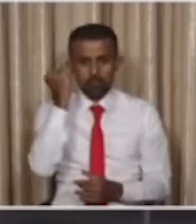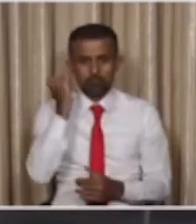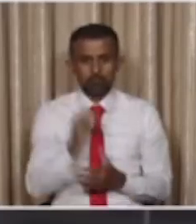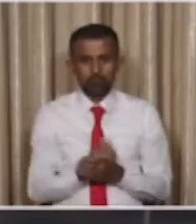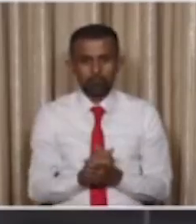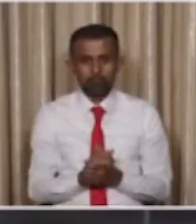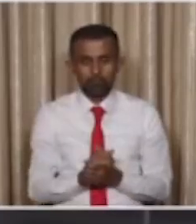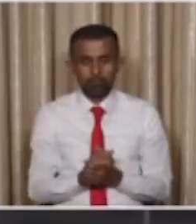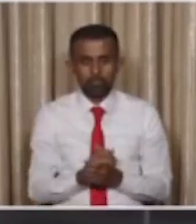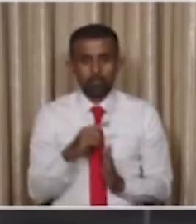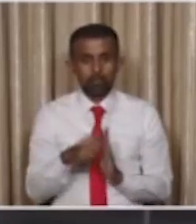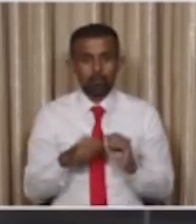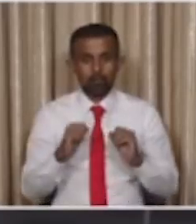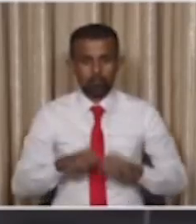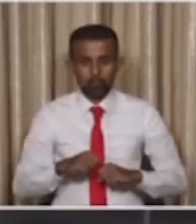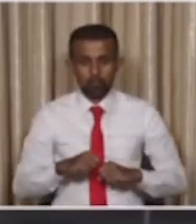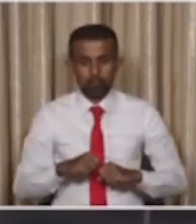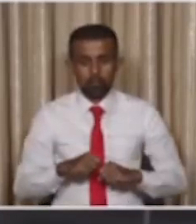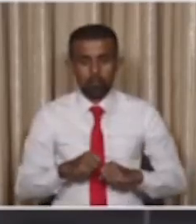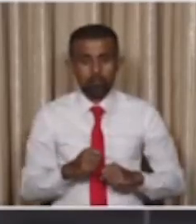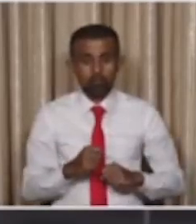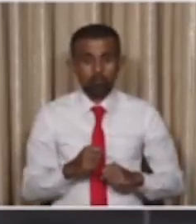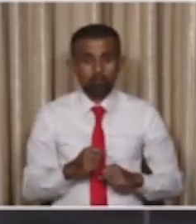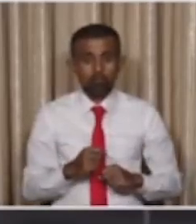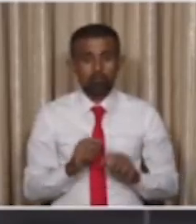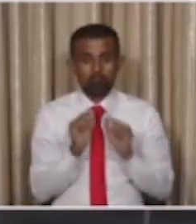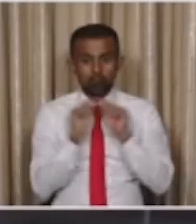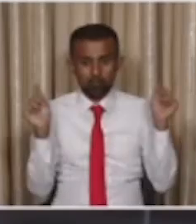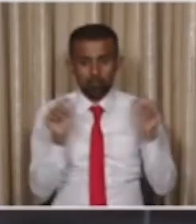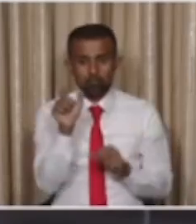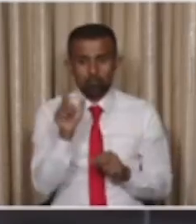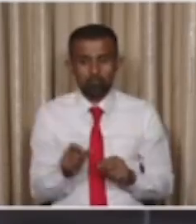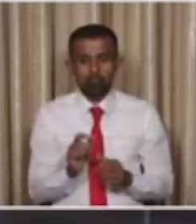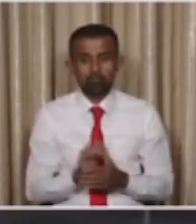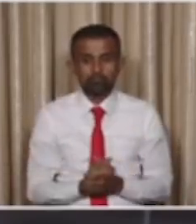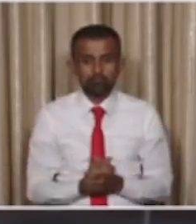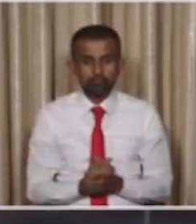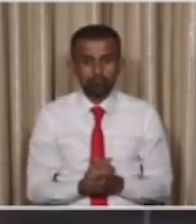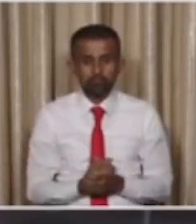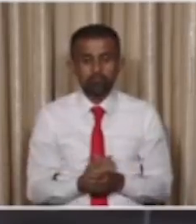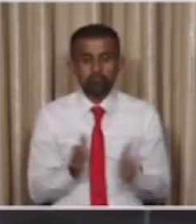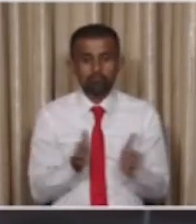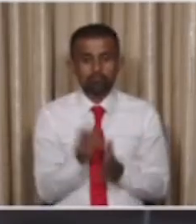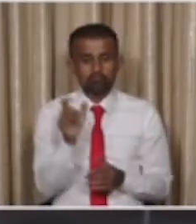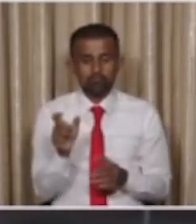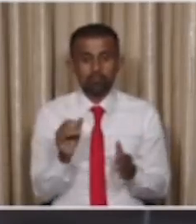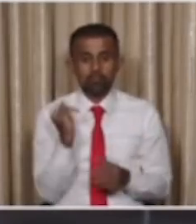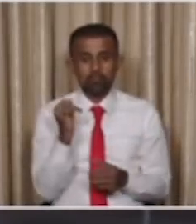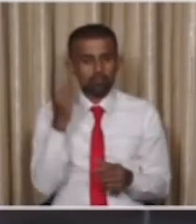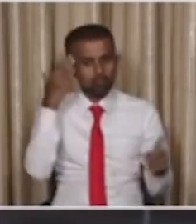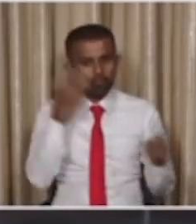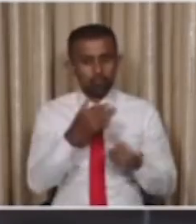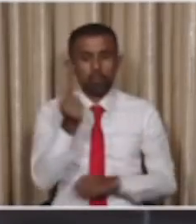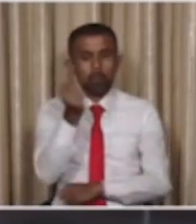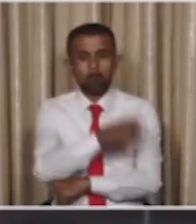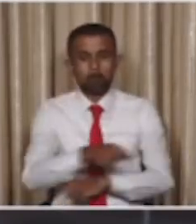ඔහු තමයි රට බංගලොත් වෙලයි කියලා අත්නෝමතිකව ප්‍රකාශයට පත් කරපු කෙනා. එතකොට ඔහු ඇතුළු මේ නිලධාරීන් සම්බන්ධයෙන් ගන්න